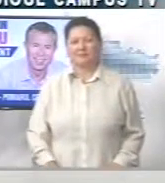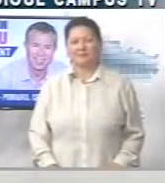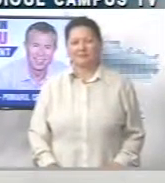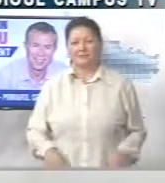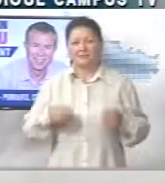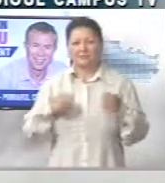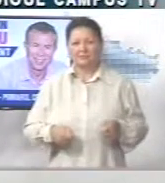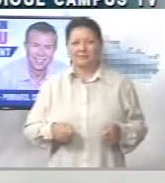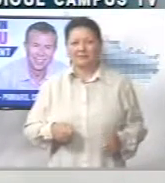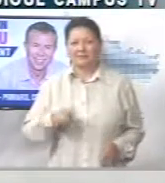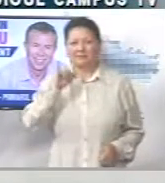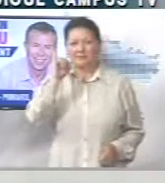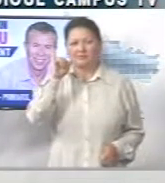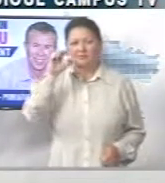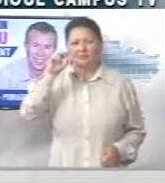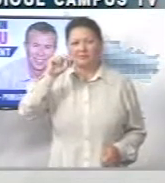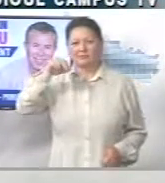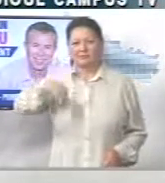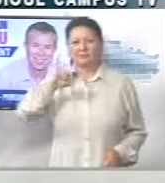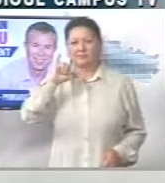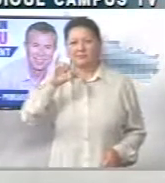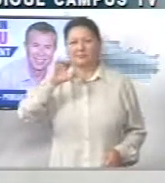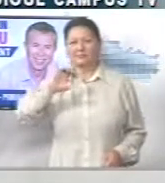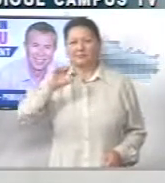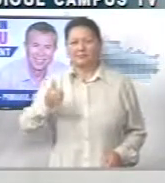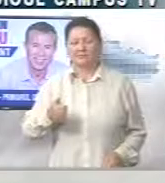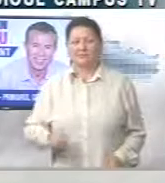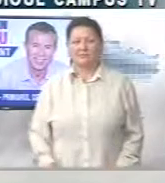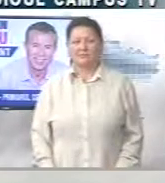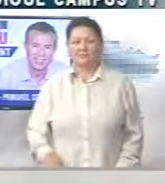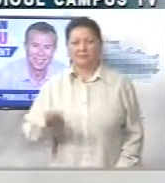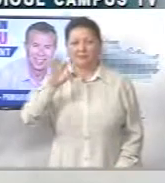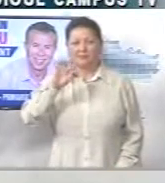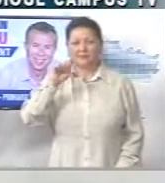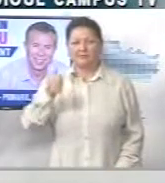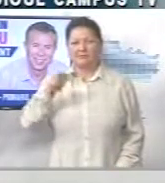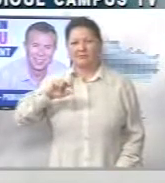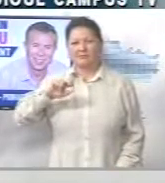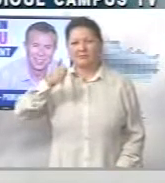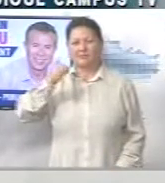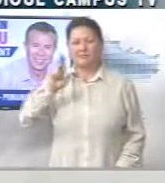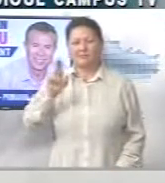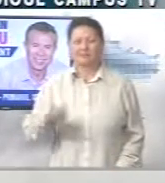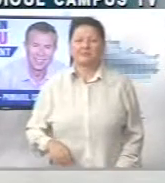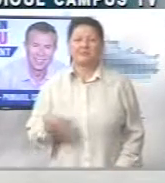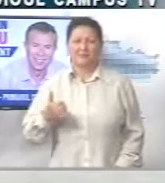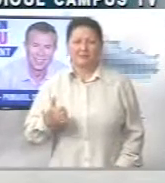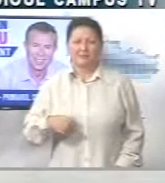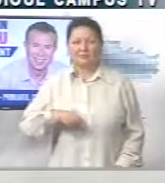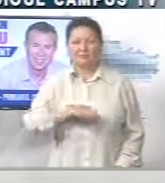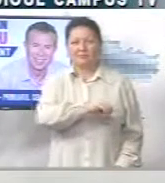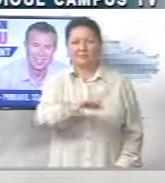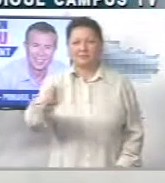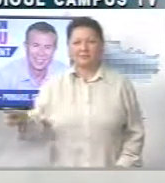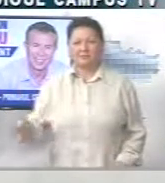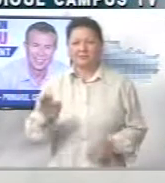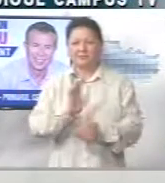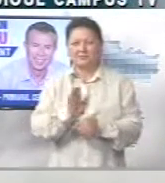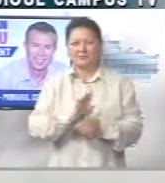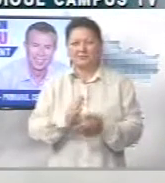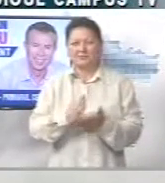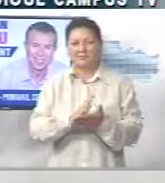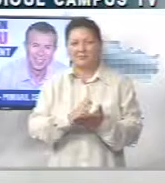partea Asociației 1 iunie 2011, care toată emisiunea o va traduce în limbaj mimico-gestual,